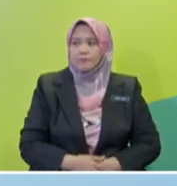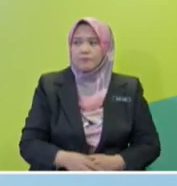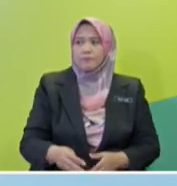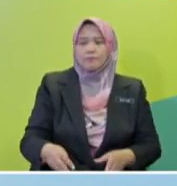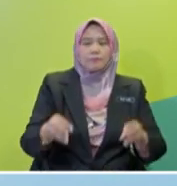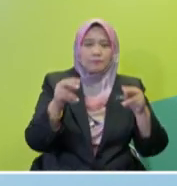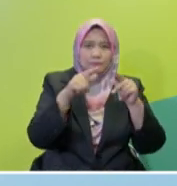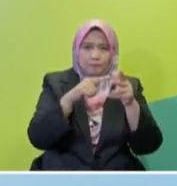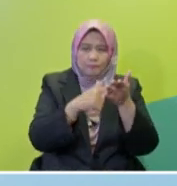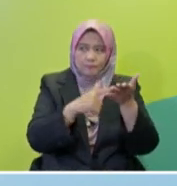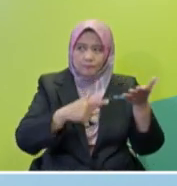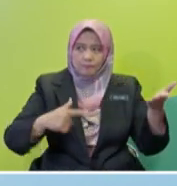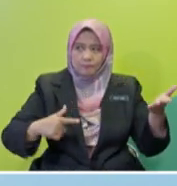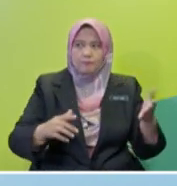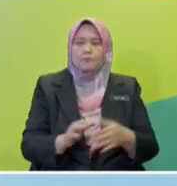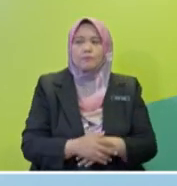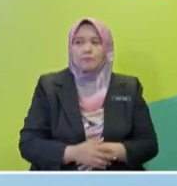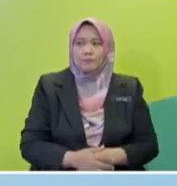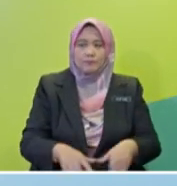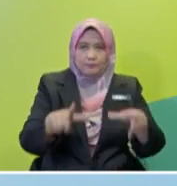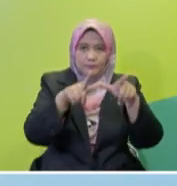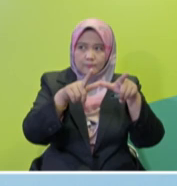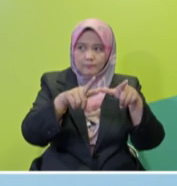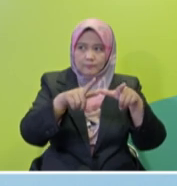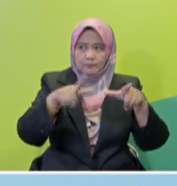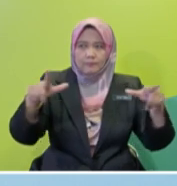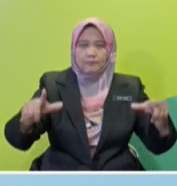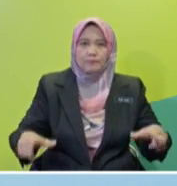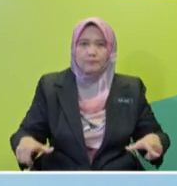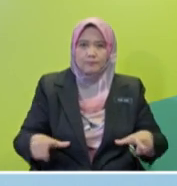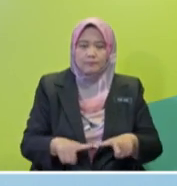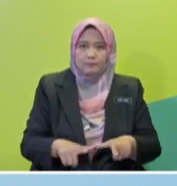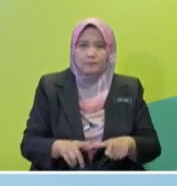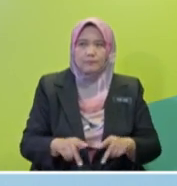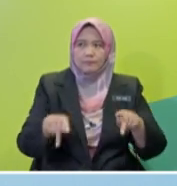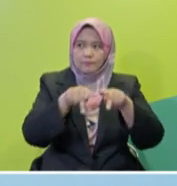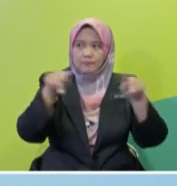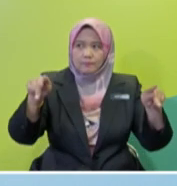papan cerita untuk membina laman sesawa yang menggunakan code arahan